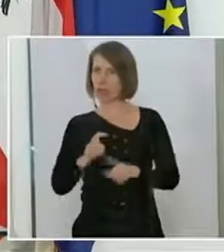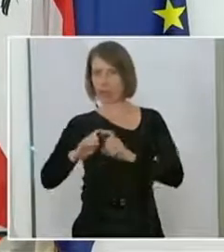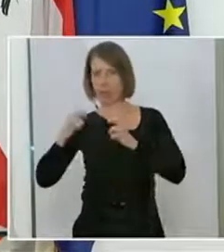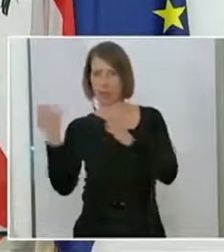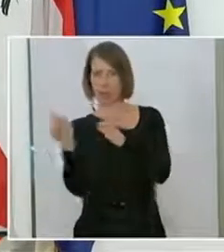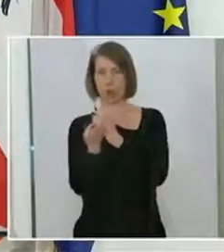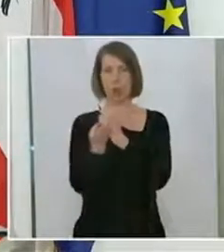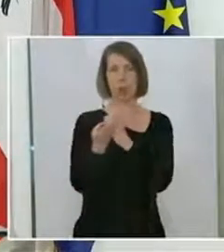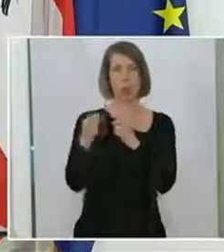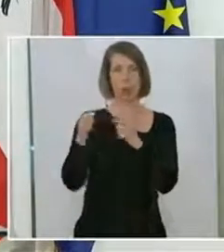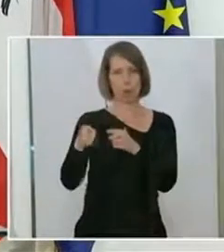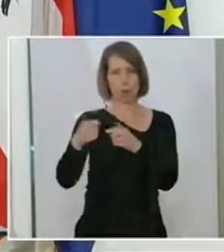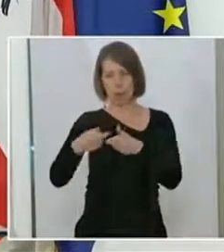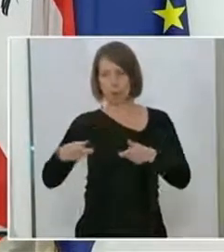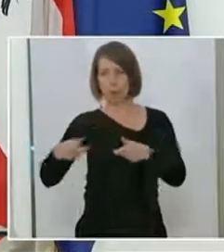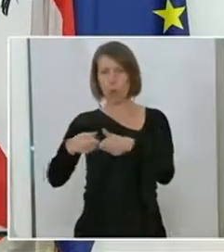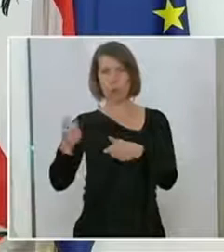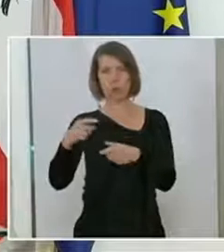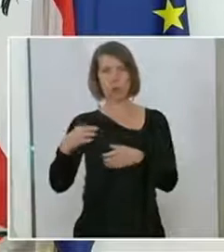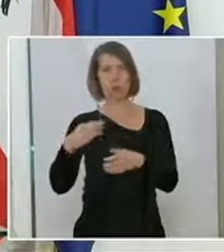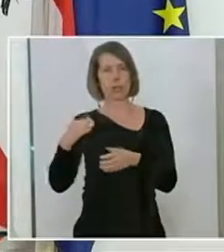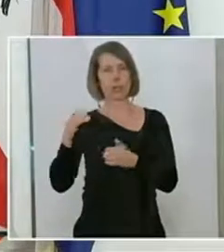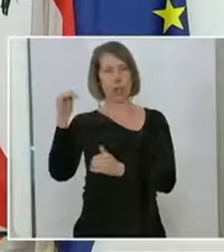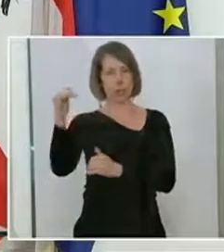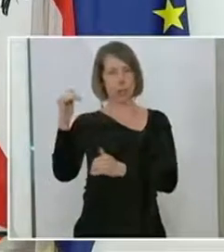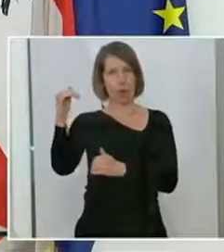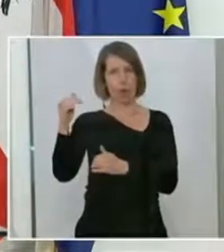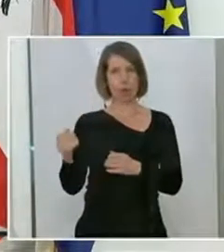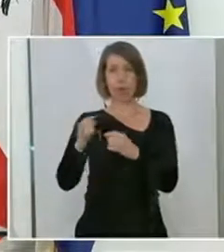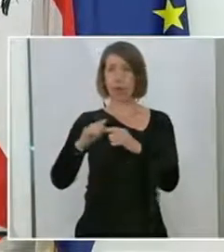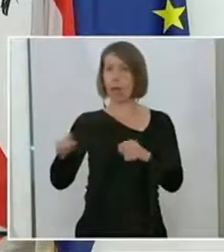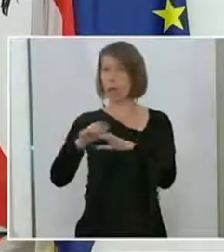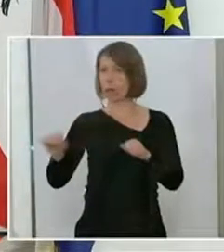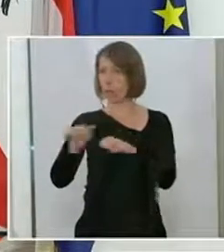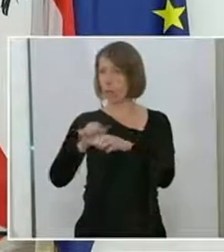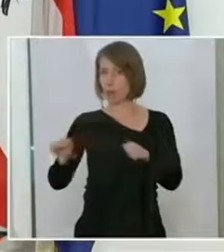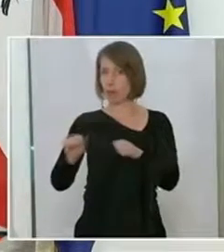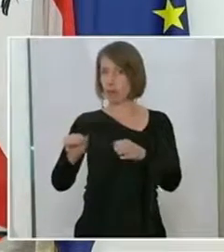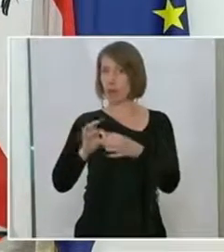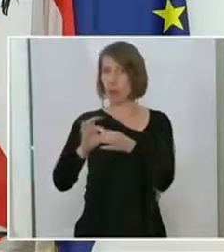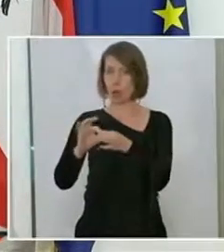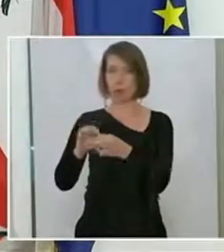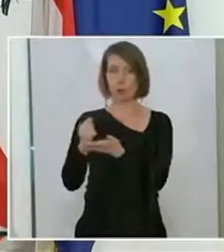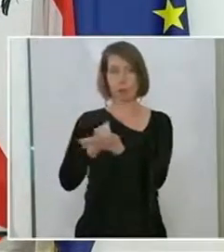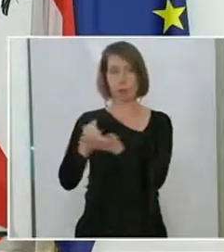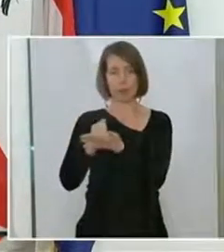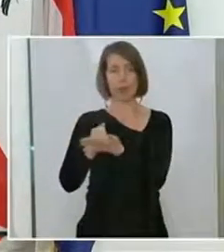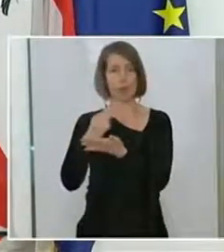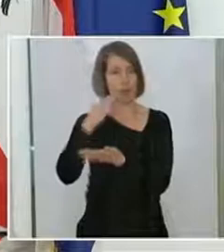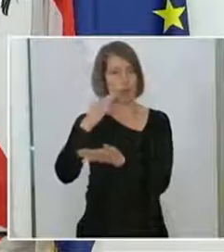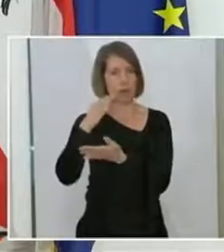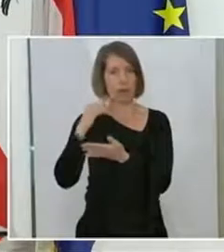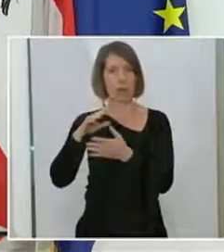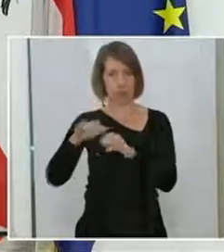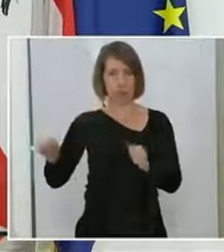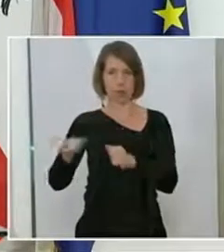суперечить домовленостям. Угоди цієї ради таємні, я їх не бачив, але все вказує на те, що мав місце якийсь базар, де